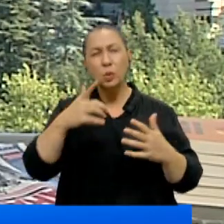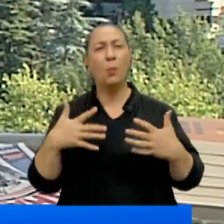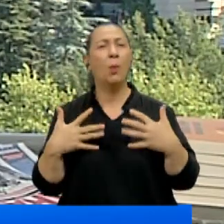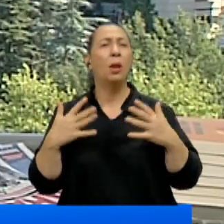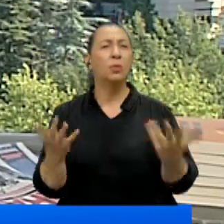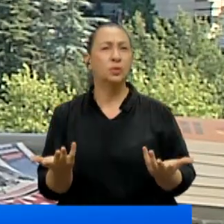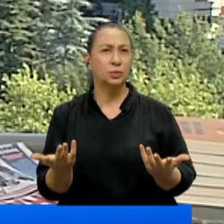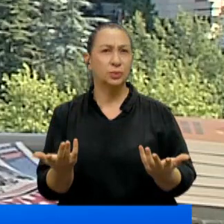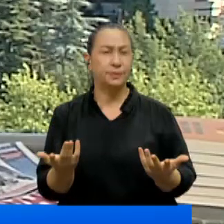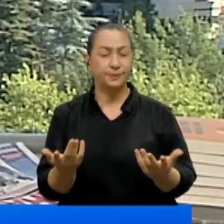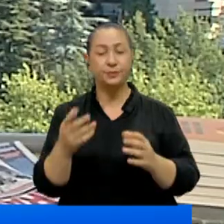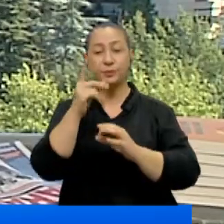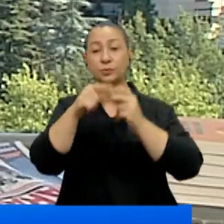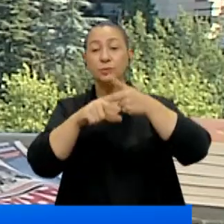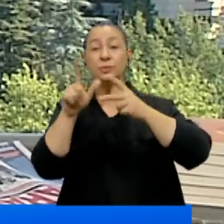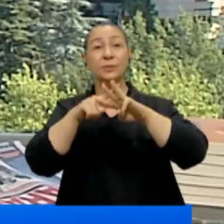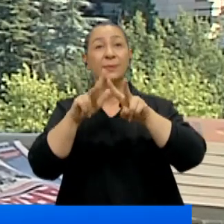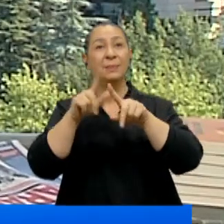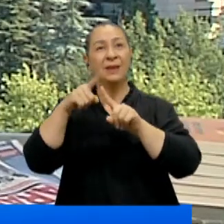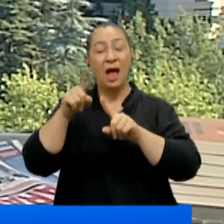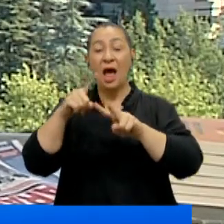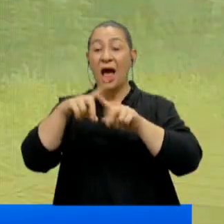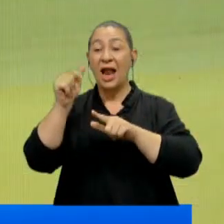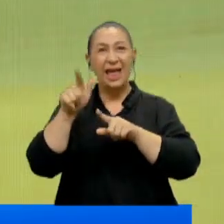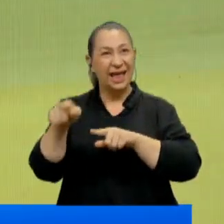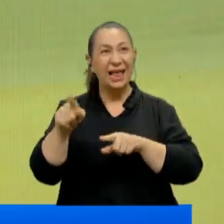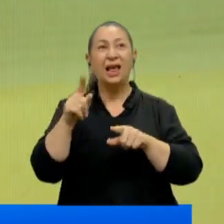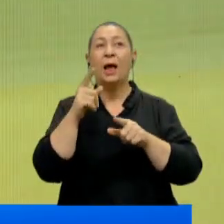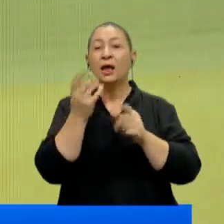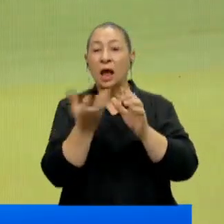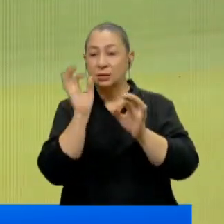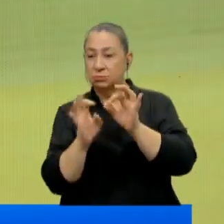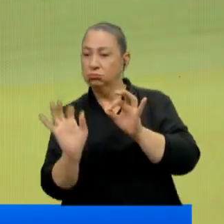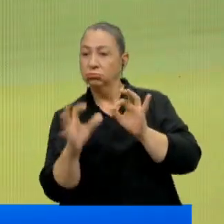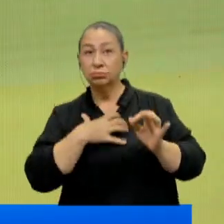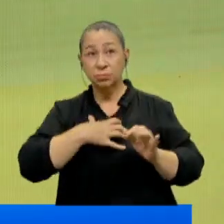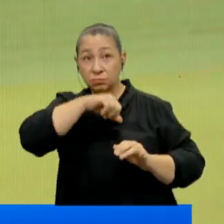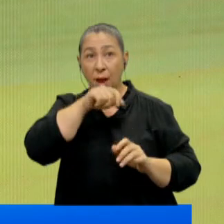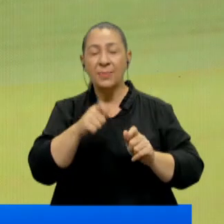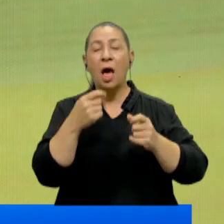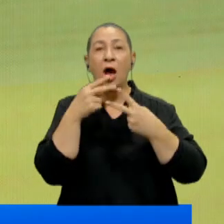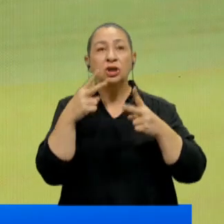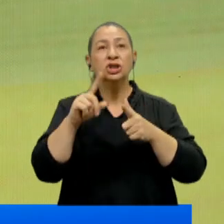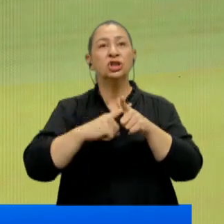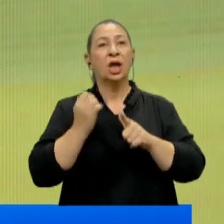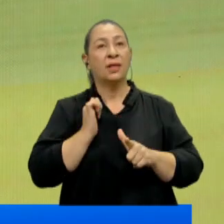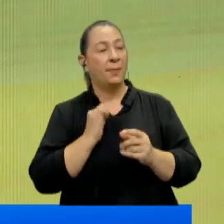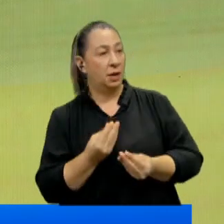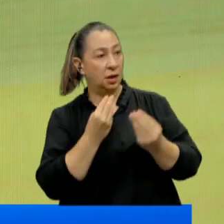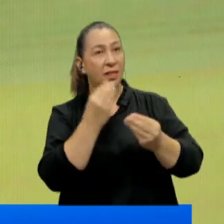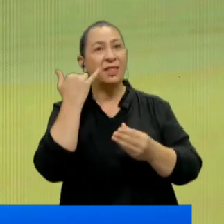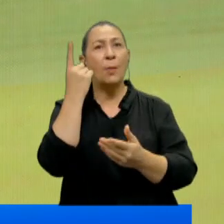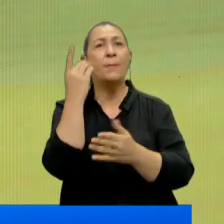bozuldu. Özlem T. Ali Y'nin yangınları çıkarttığını itiraf ettiği kayıtları jandarmaya teslim etti. Telefonundaki